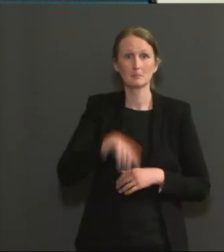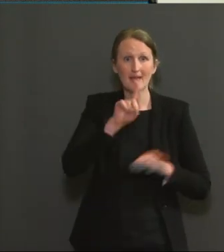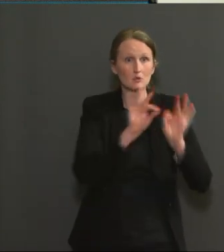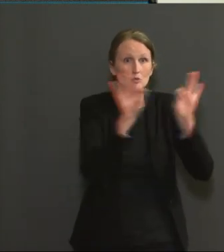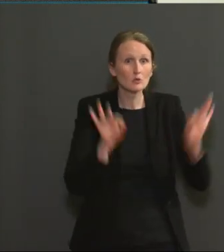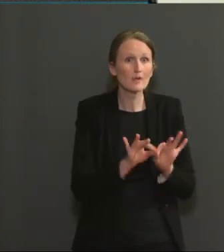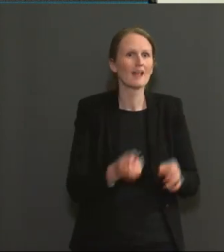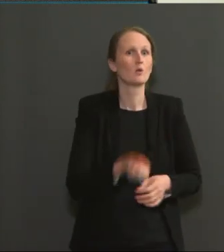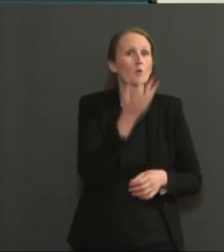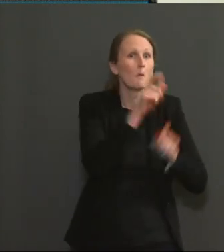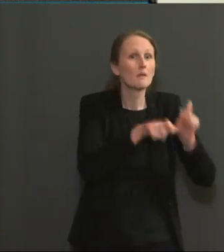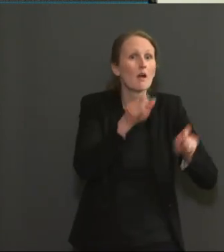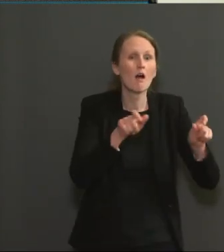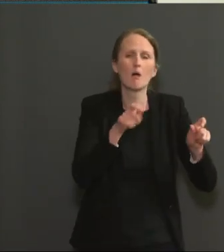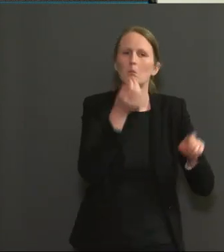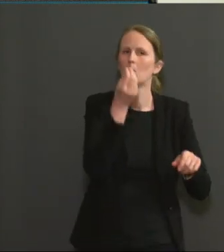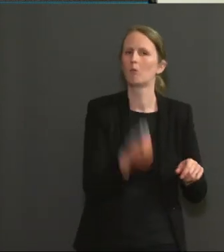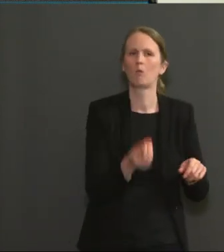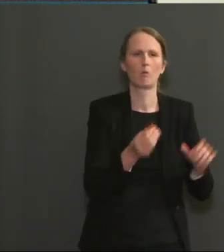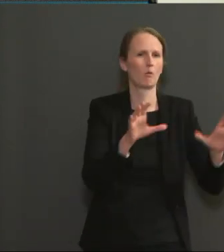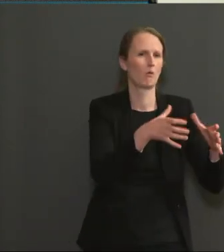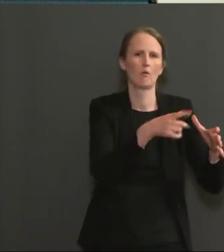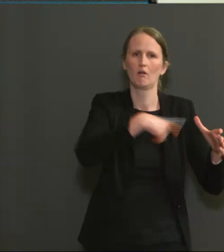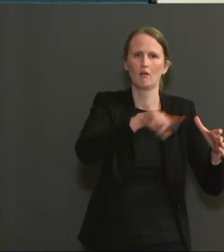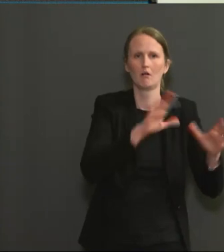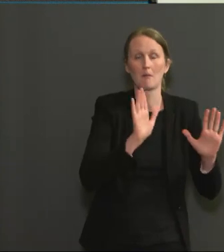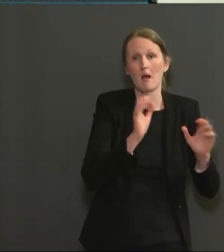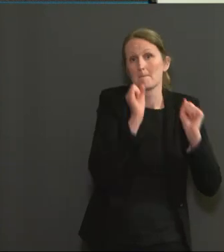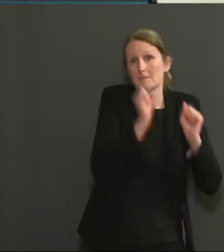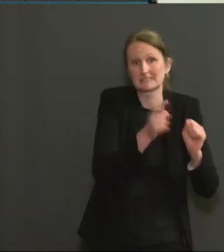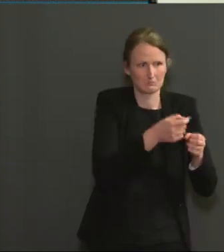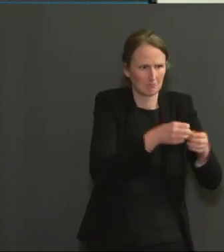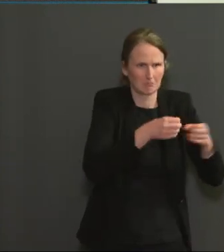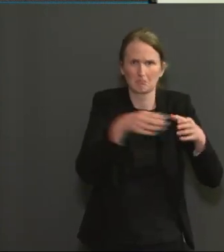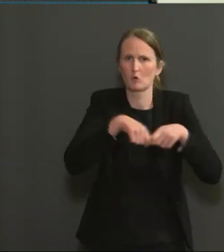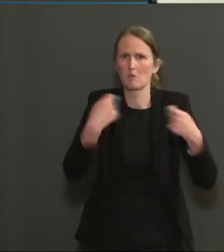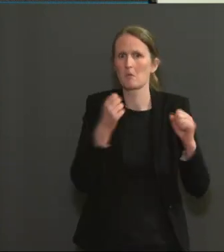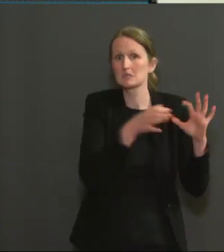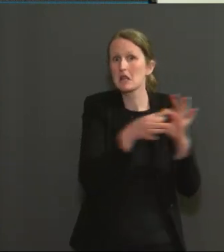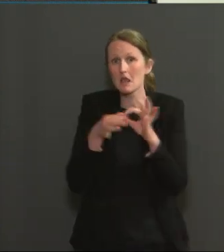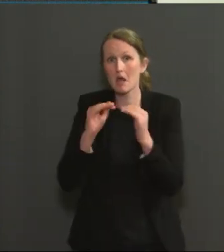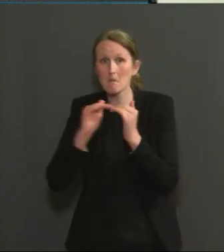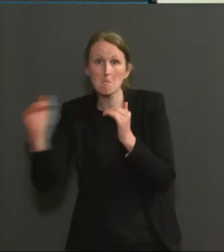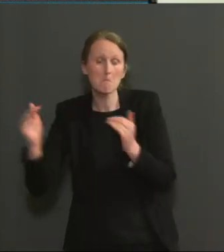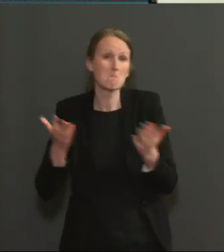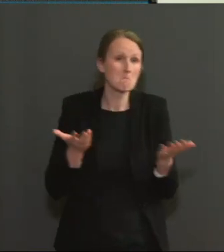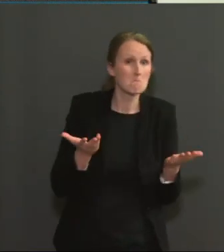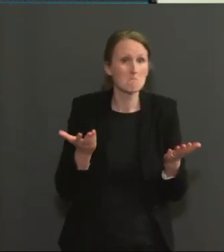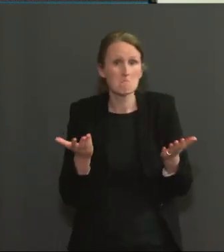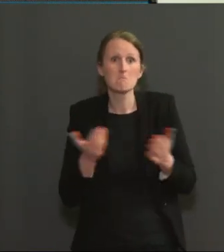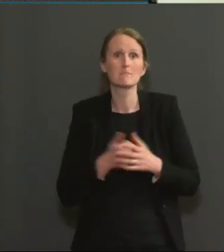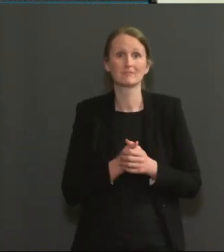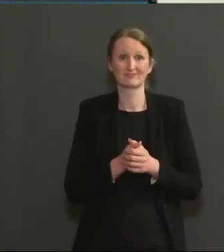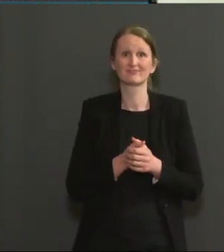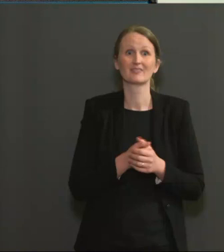un rôle on ne sait pas pour ces enfant où l'infection s'est produite